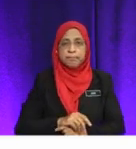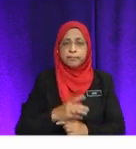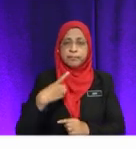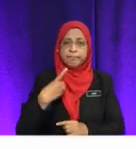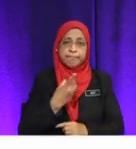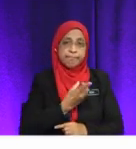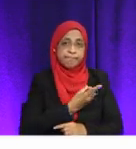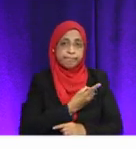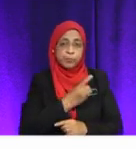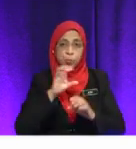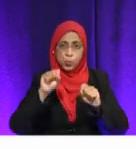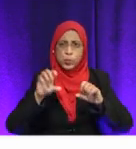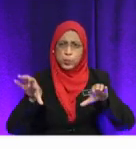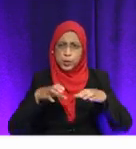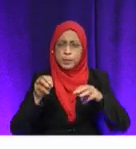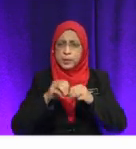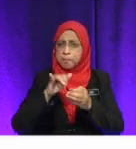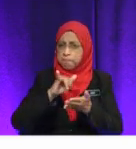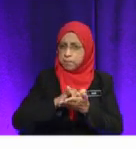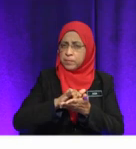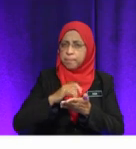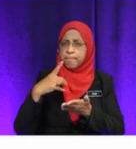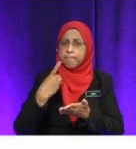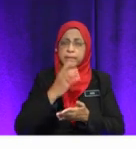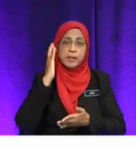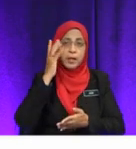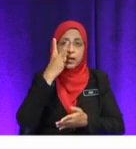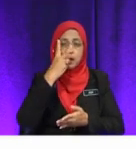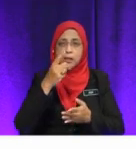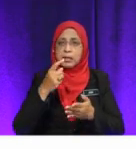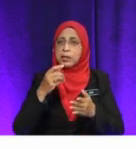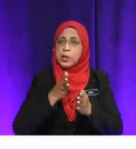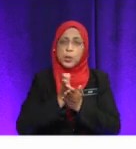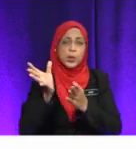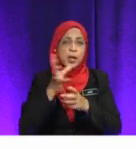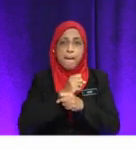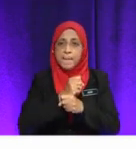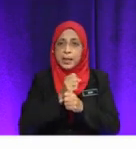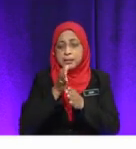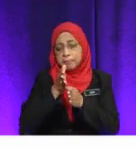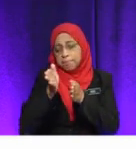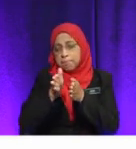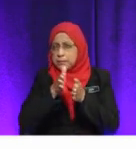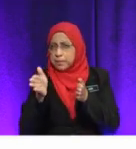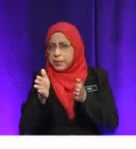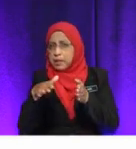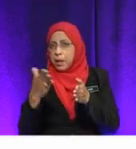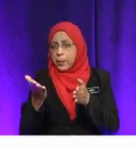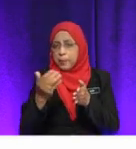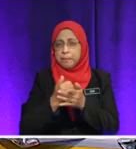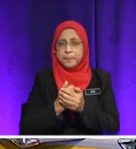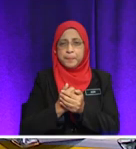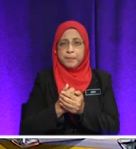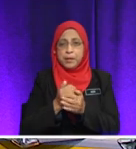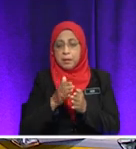gambaran untuk pandangan Sisi akan terasil tepatnya kita akan tebalkan dia misalnya kita lihat dari sisi di sebelah